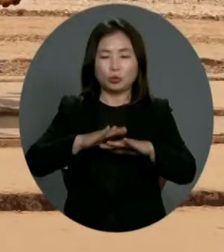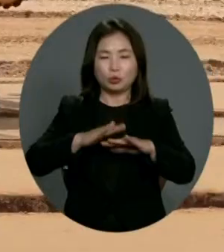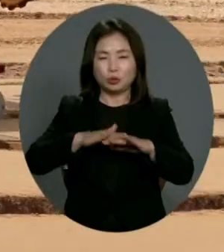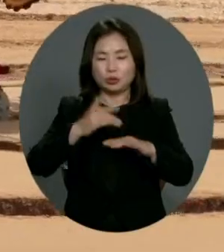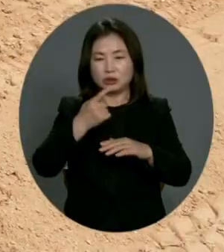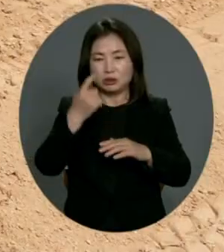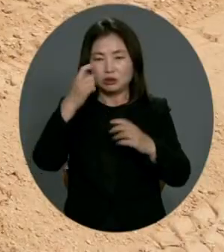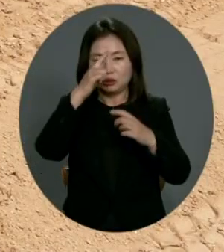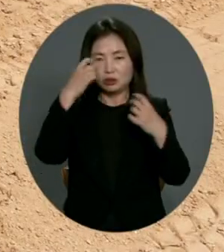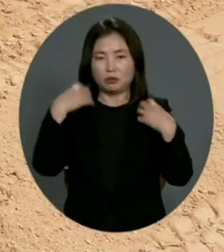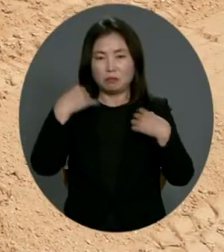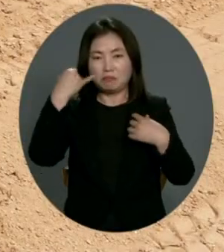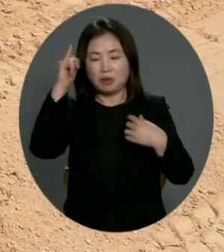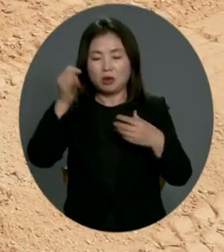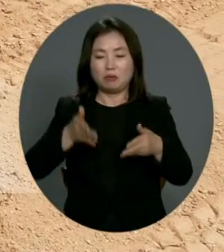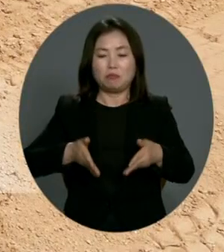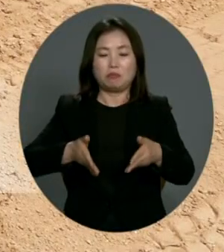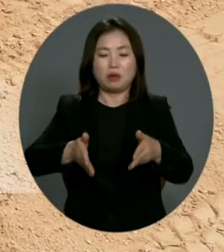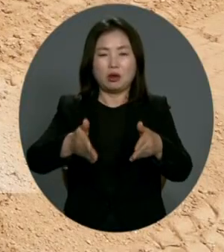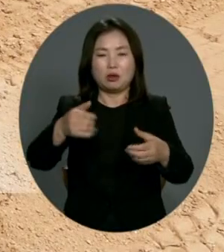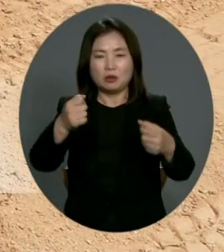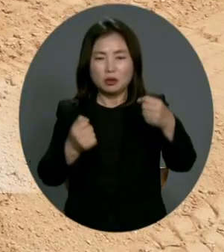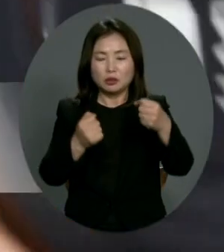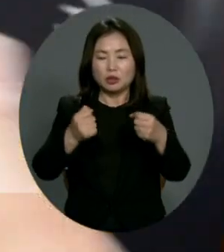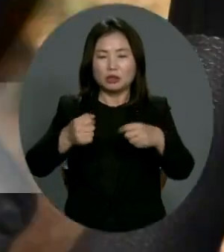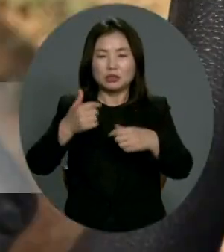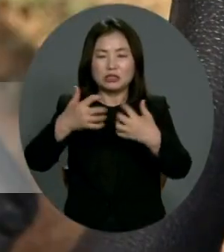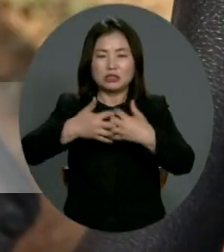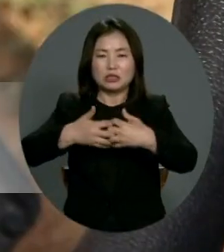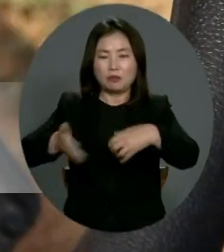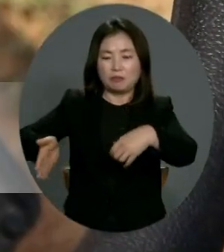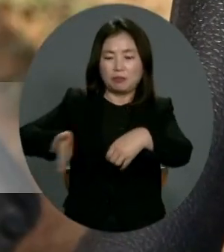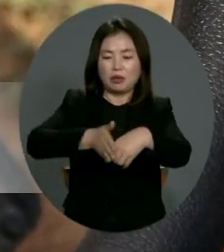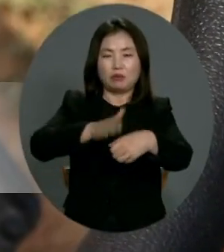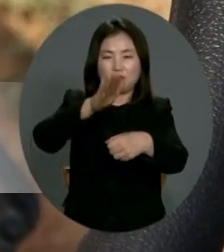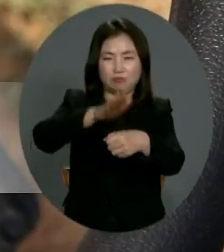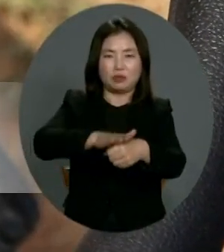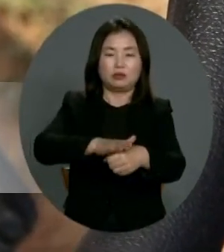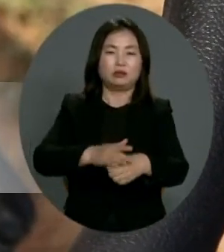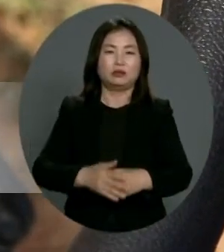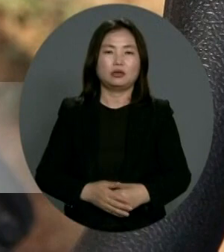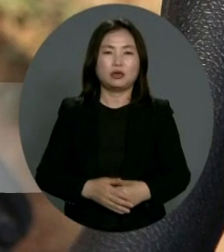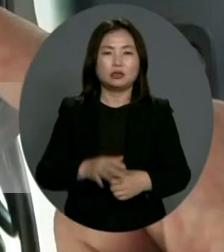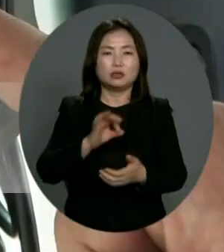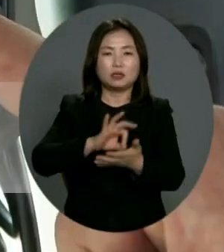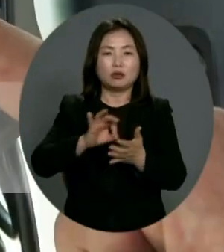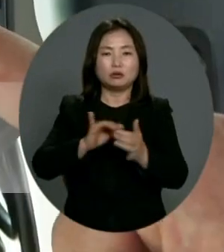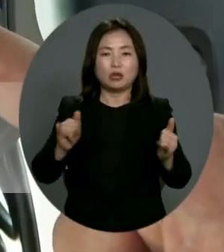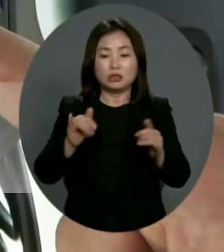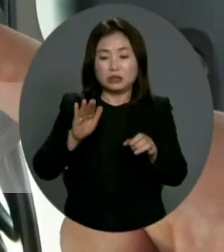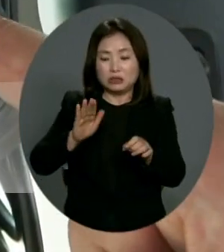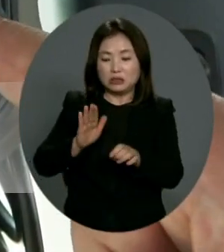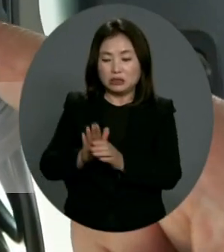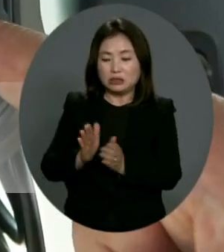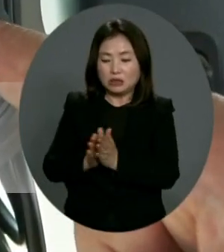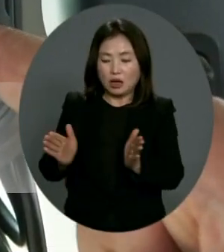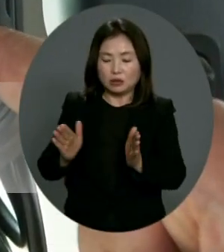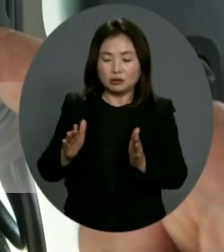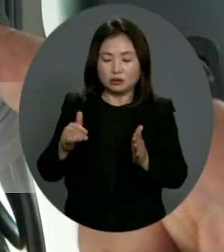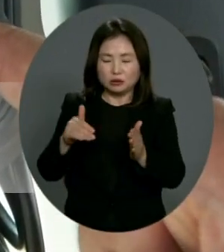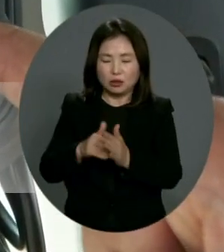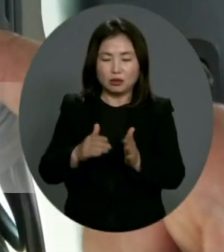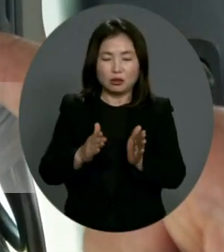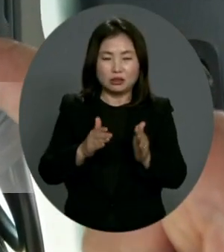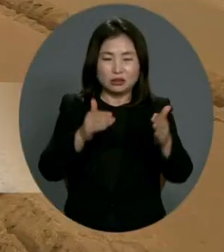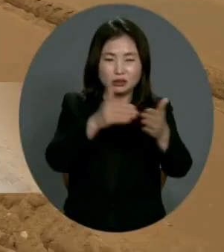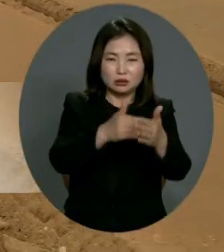농촌진흥청이 개발한 직진 자동 조향 장치를 부착했기 때문입니다. 사용자가 시작점과 끝점, 작업